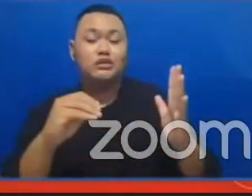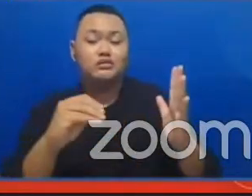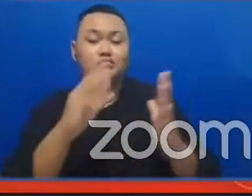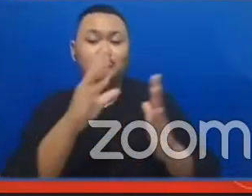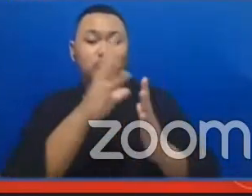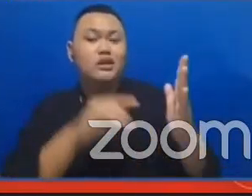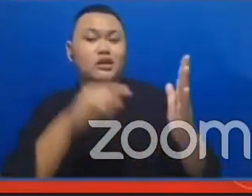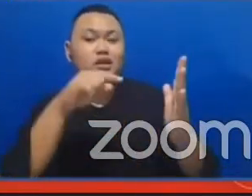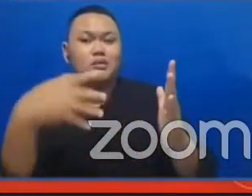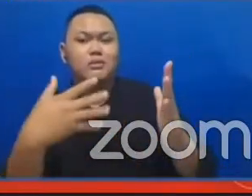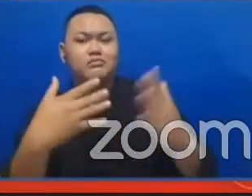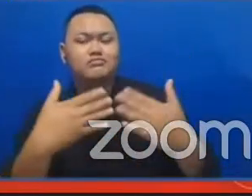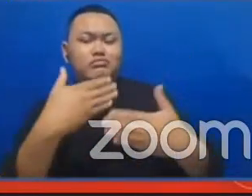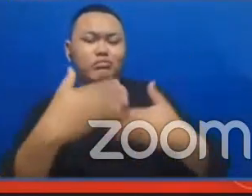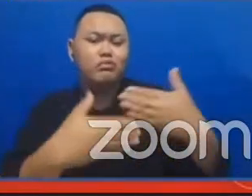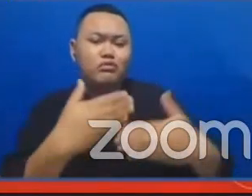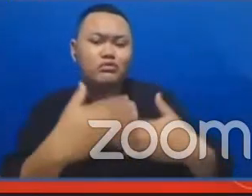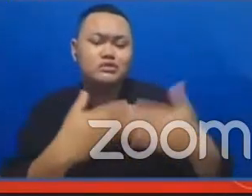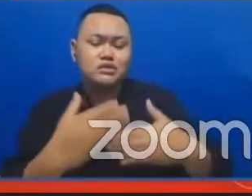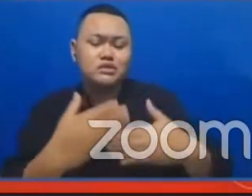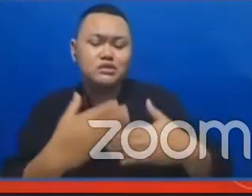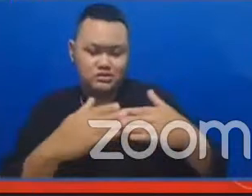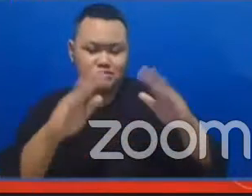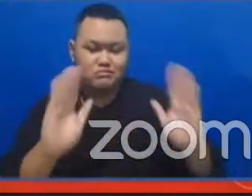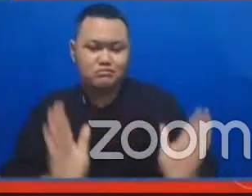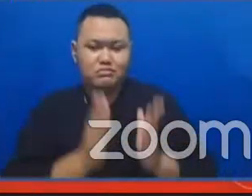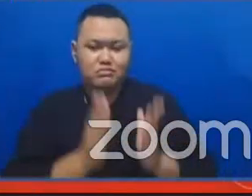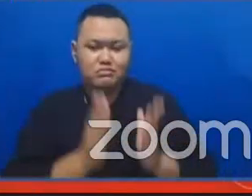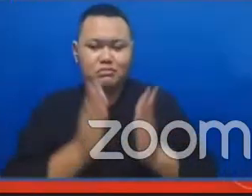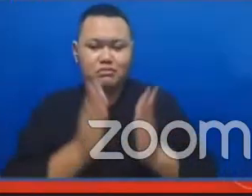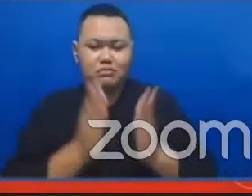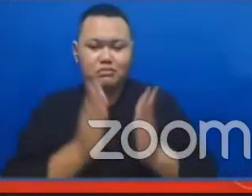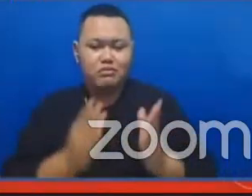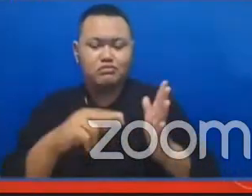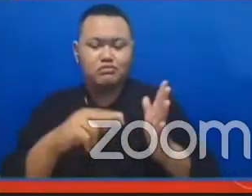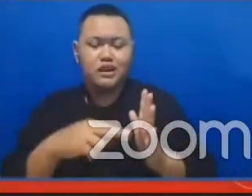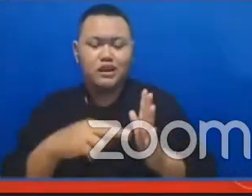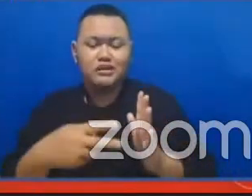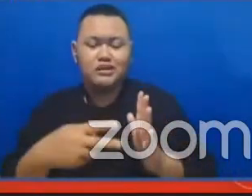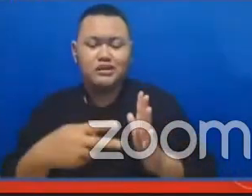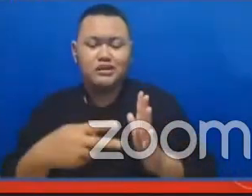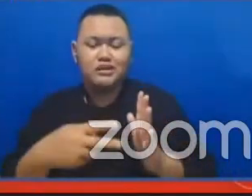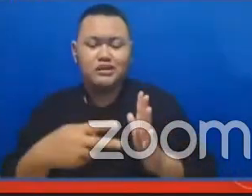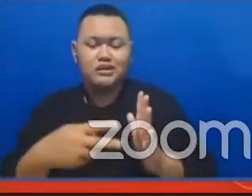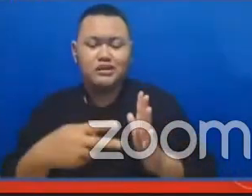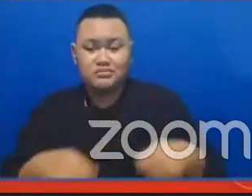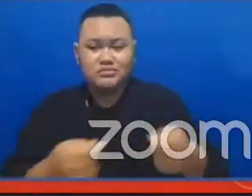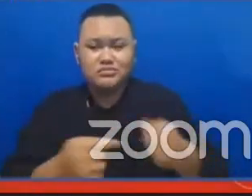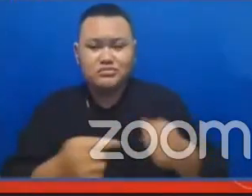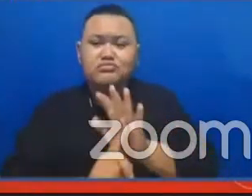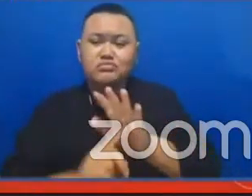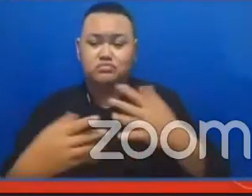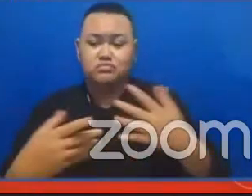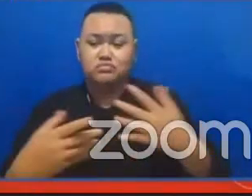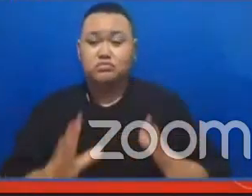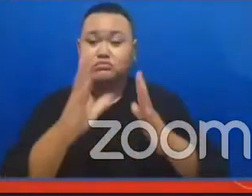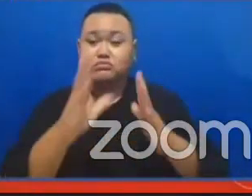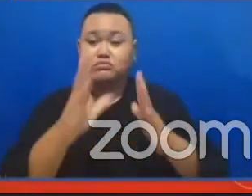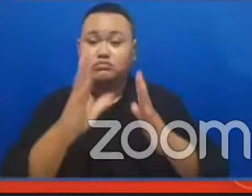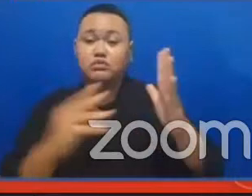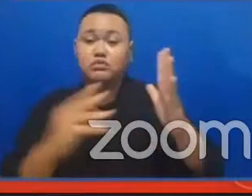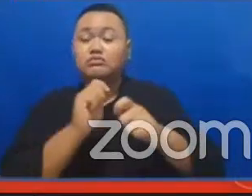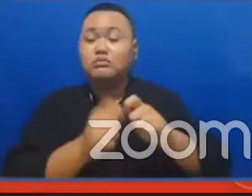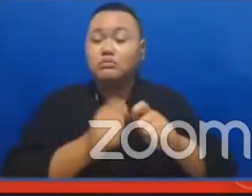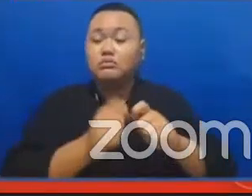mana proses membangun representasi tersaji, kemudian modeling juga digunakan untuk